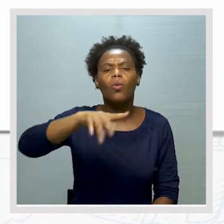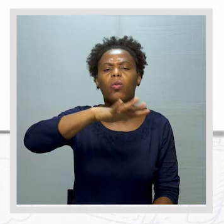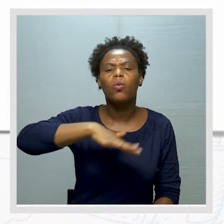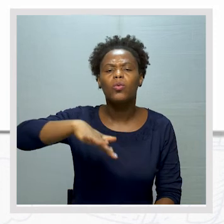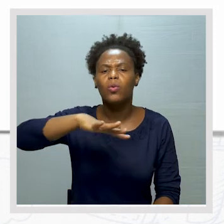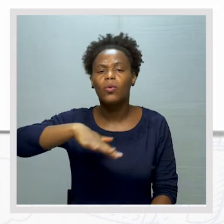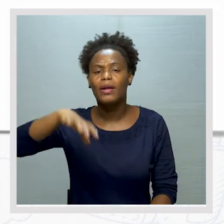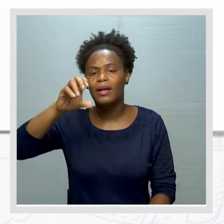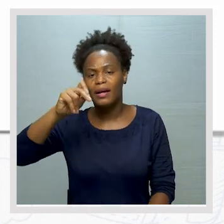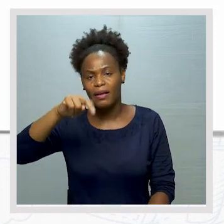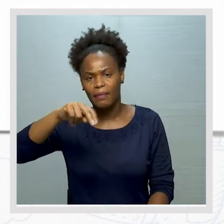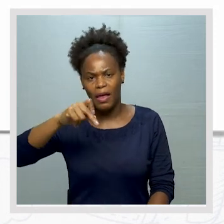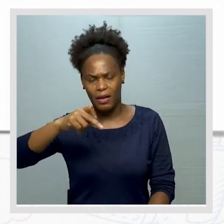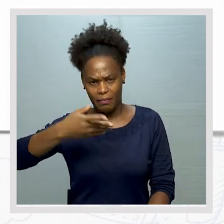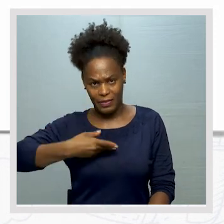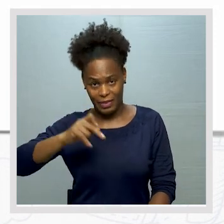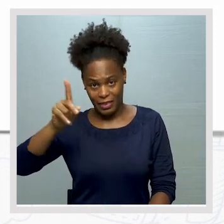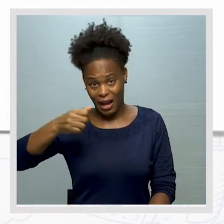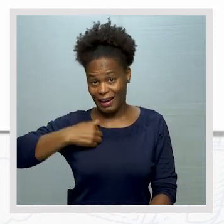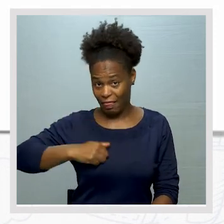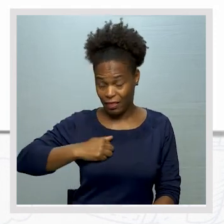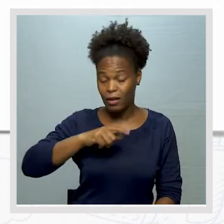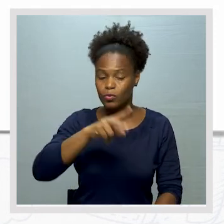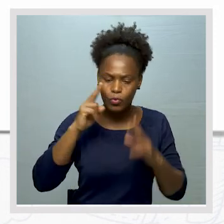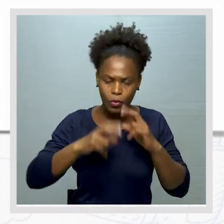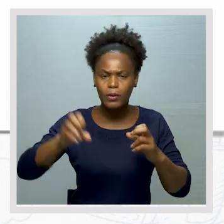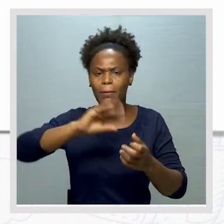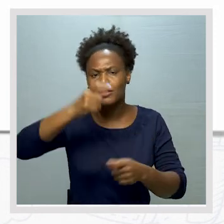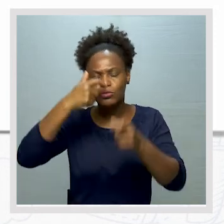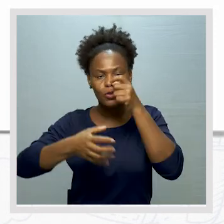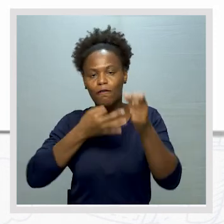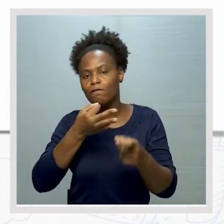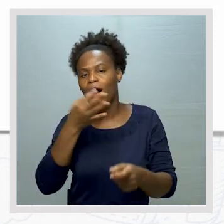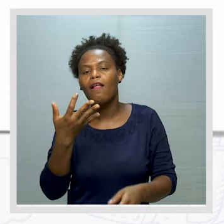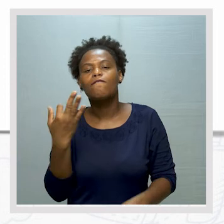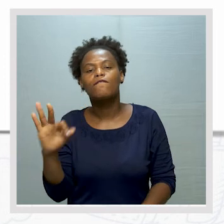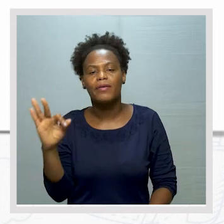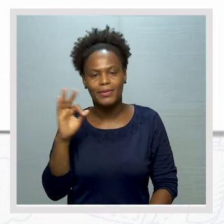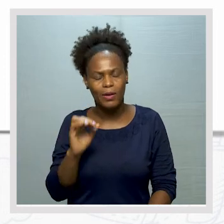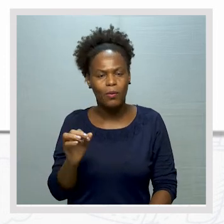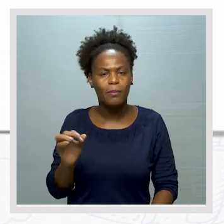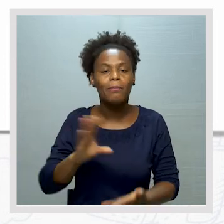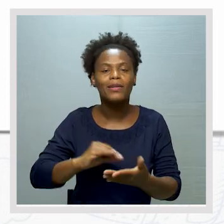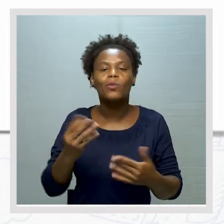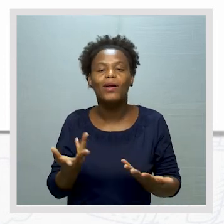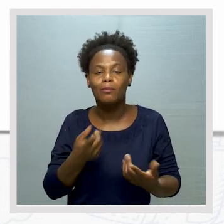de francophones? Ou alors, dans quelle province du Canada on trouve plus de francophones? C'est ça la